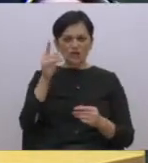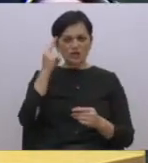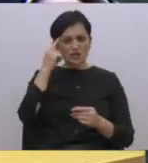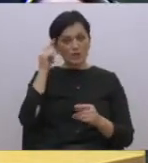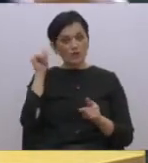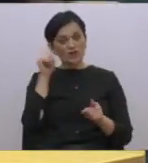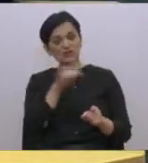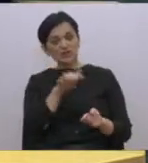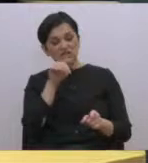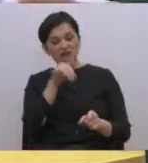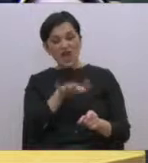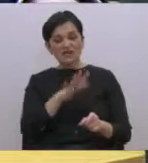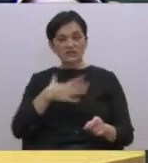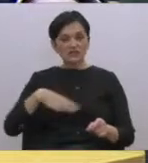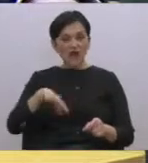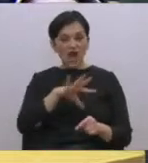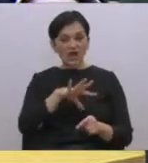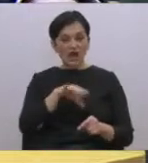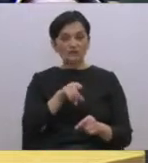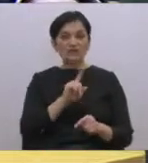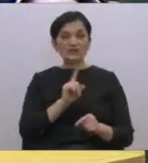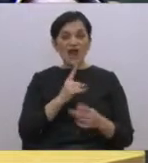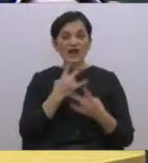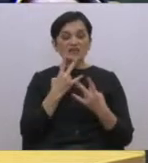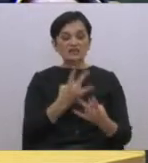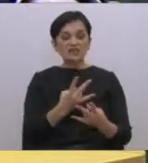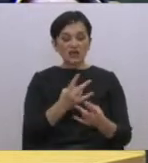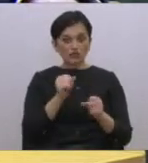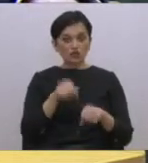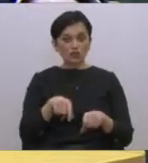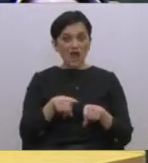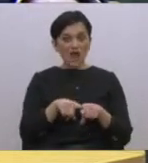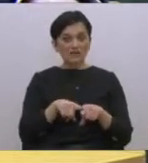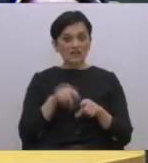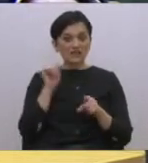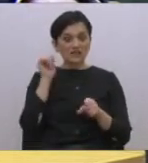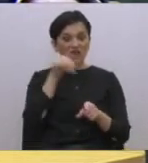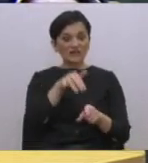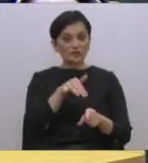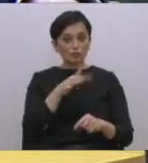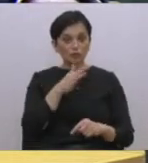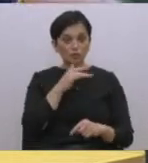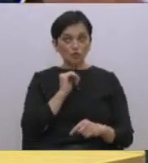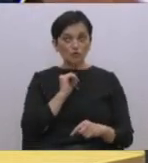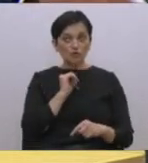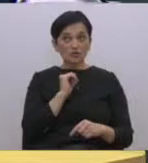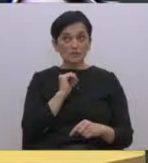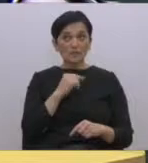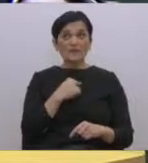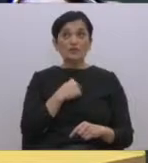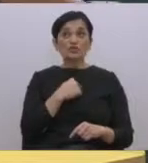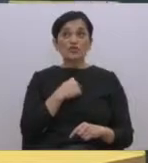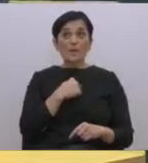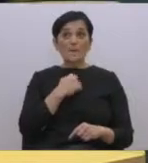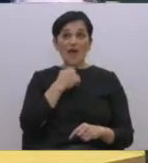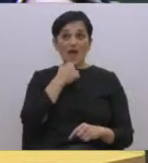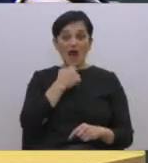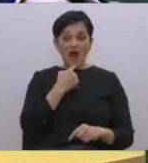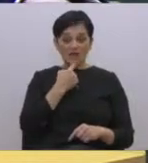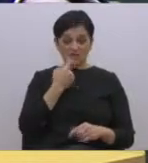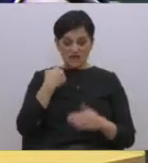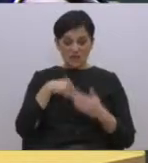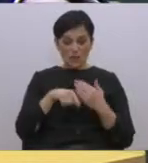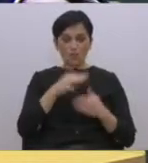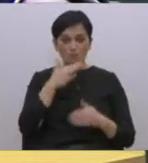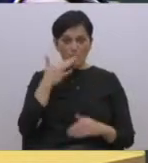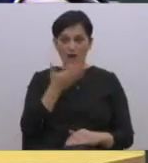თუ არა საქართველოს თავს. Dar asta tipi ziani შეიძლება მიადგეს ასეთ თავდასხმის დროს. Მე ჩემი ასაკიდან გამომდინარე და ბევრი ხარ